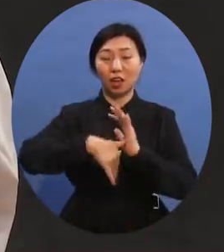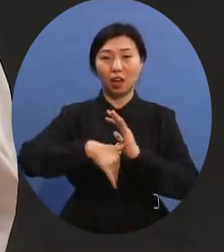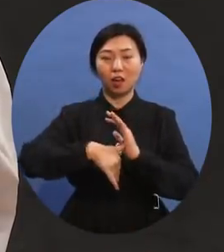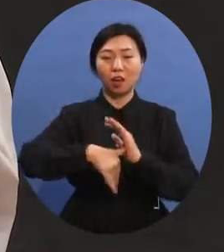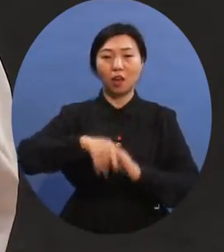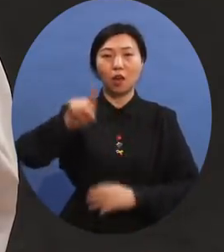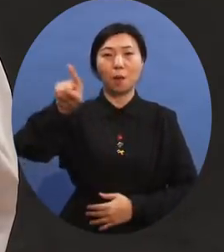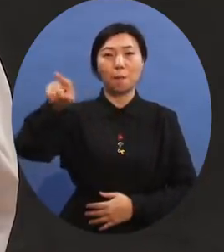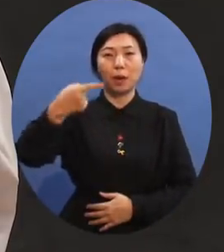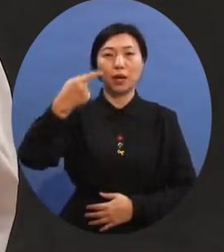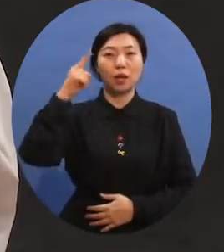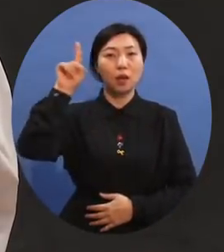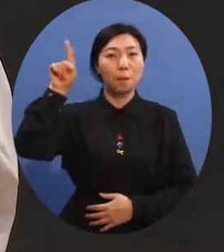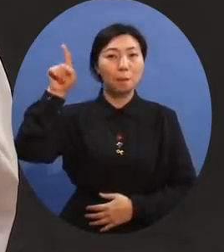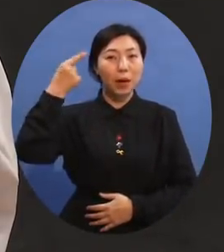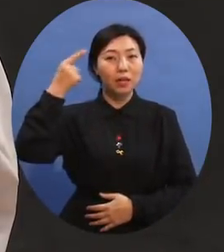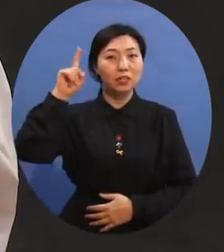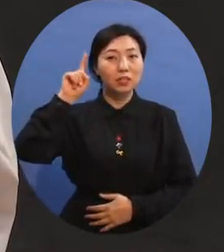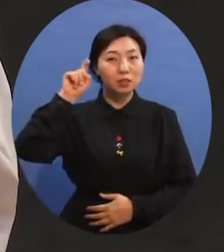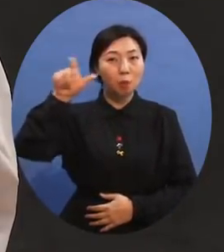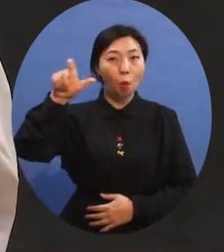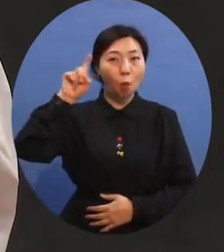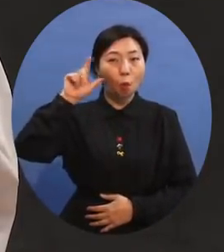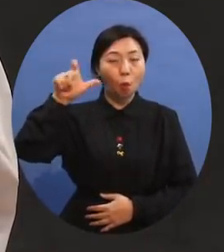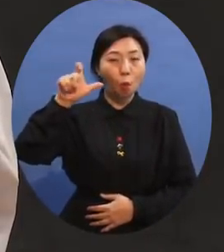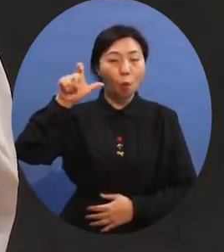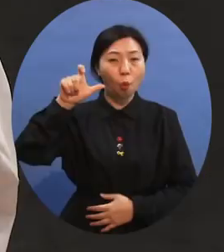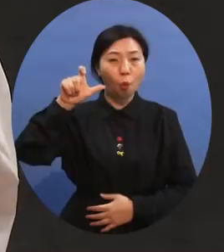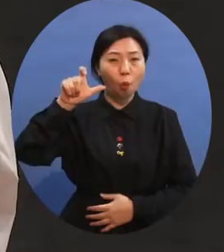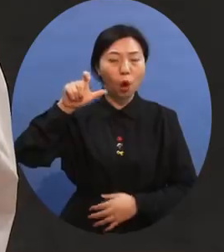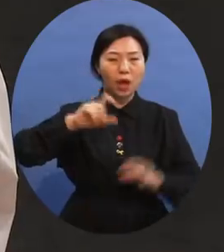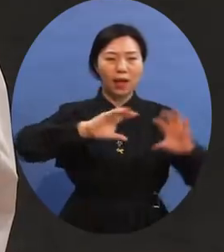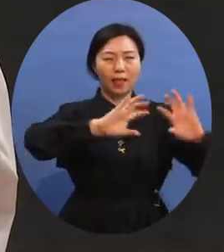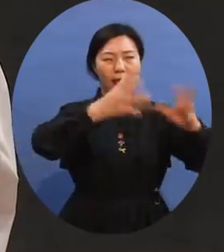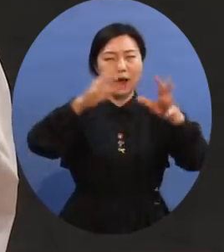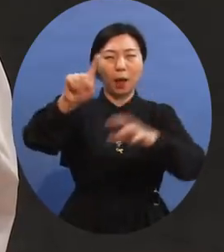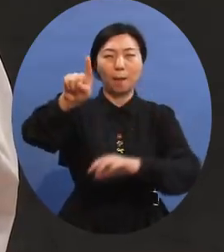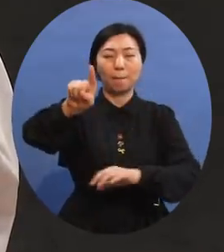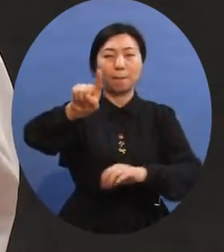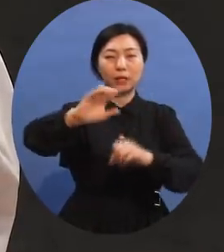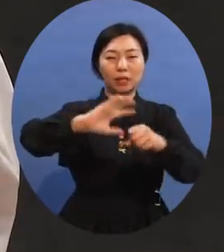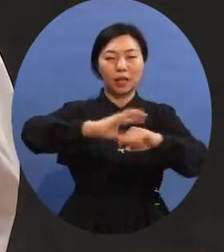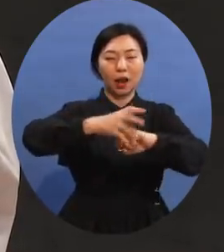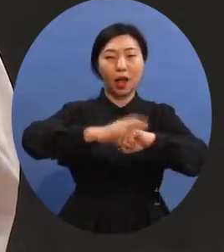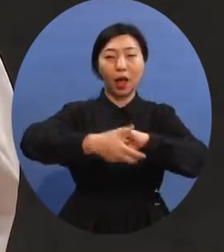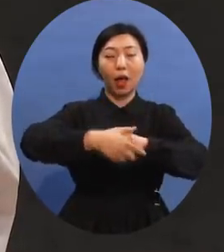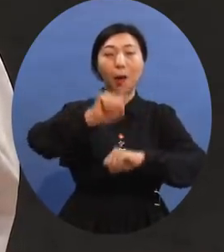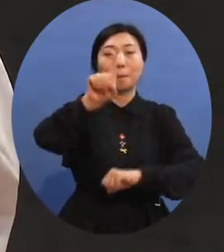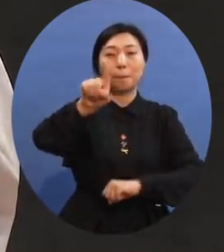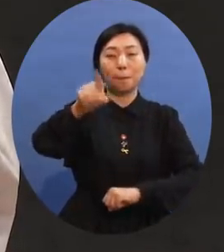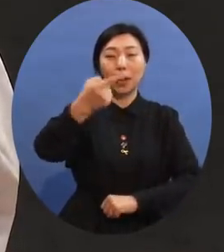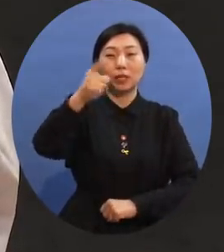2014년도에는 115일 동안 115개 전 세계로 다니면서 강연을 했어.